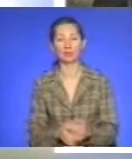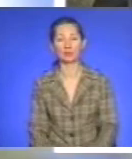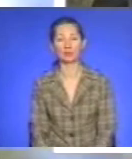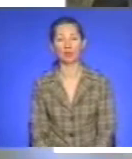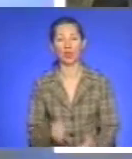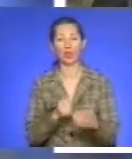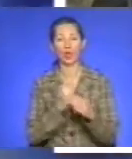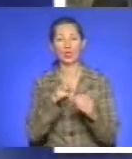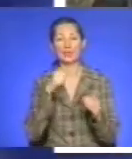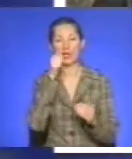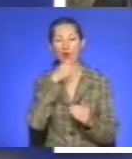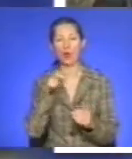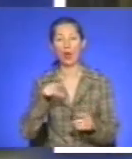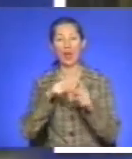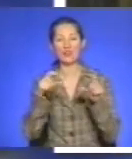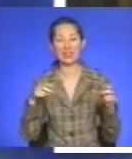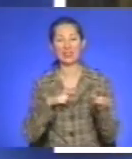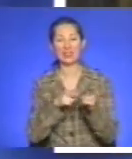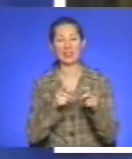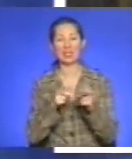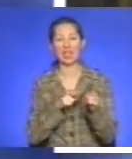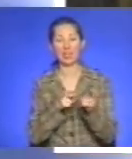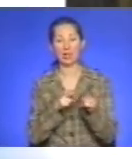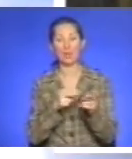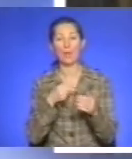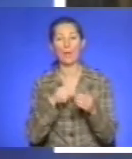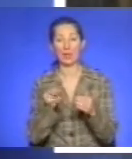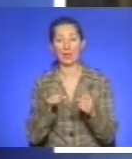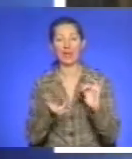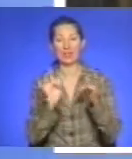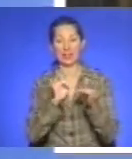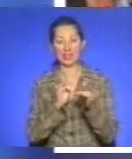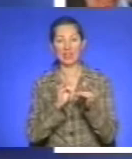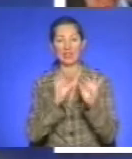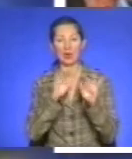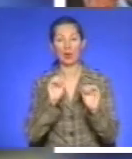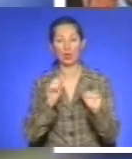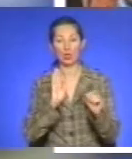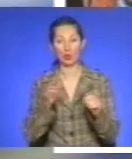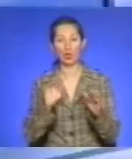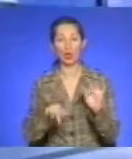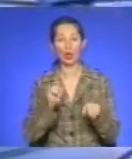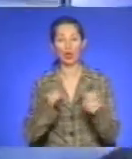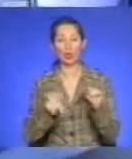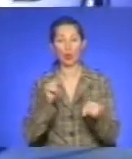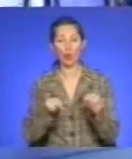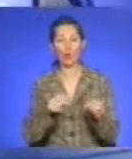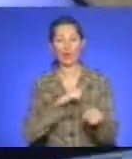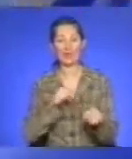До кінця року квитки на залізничний транспорт, придбані в інтернеті, можна буде роздрукувати самостійно.